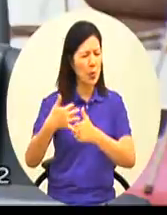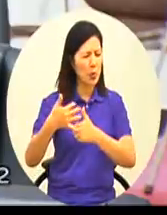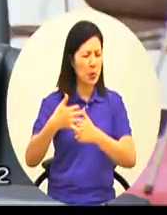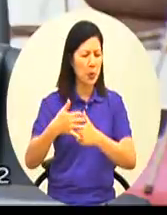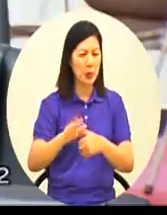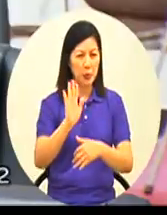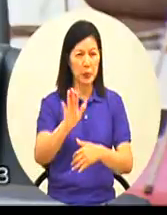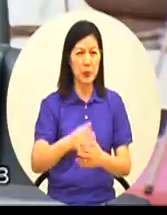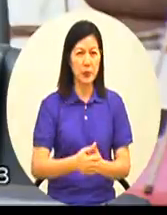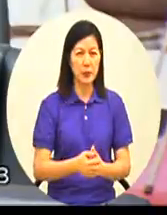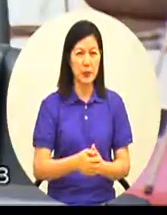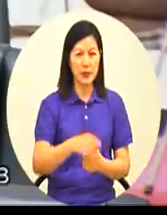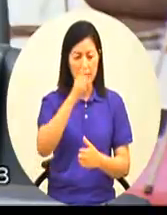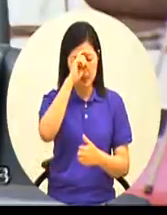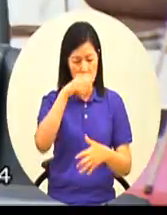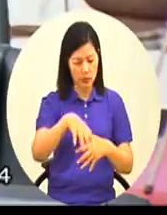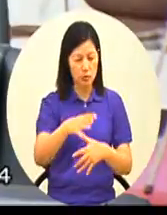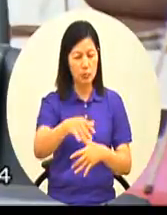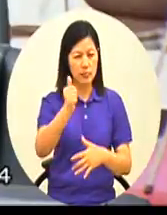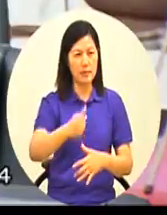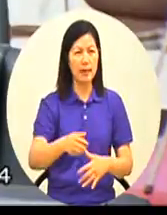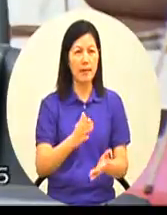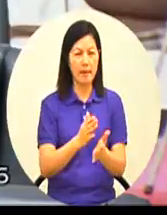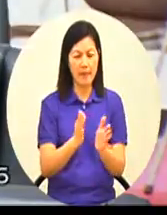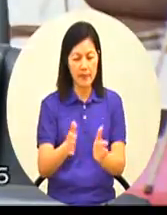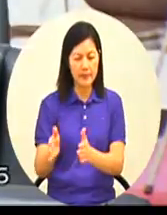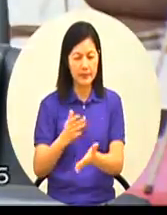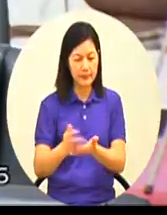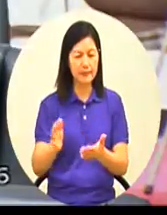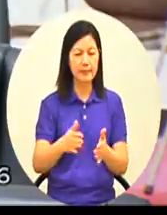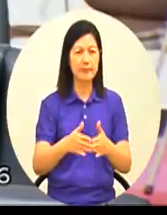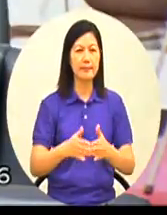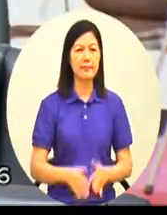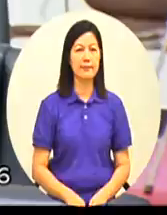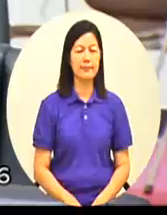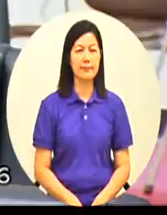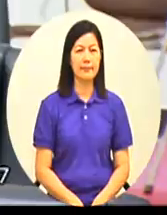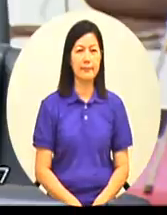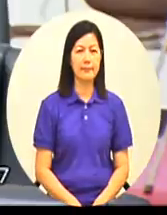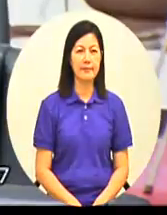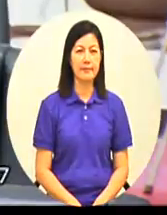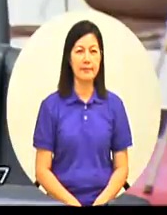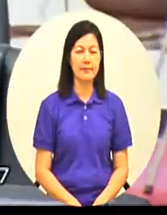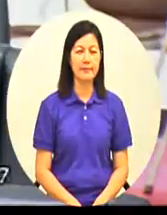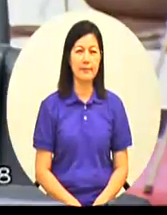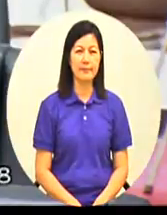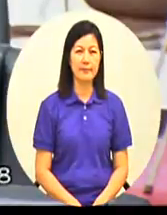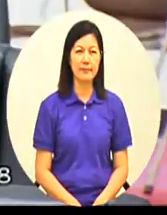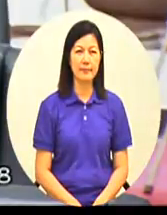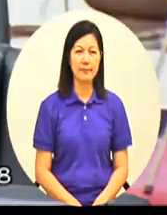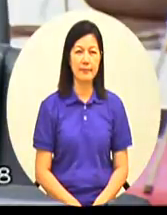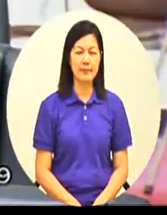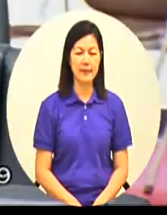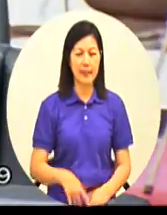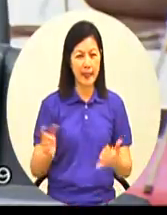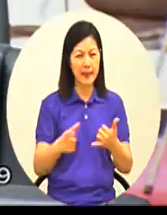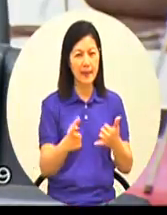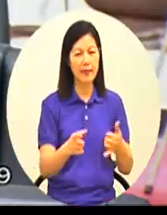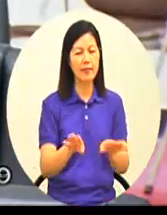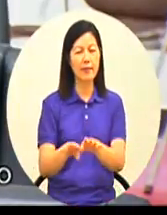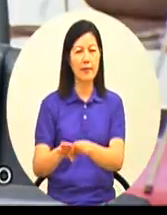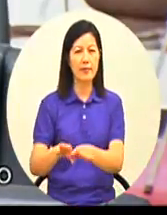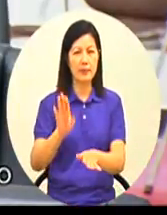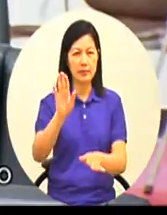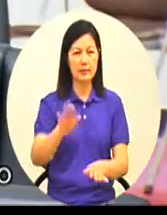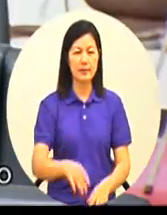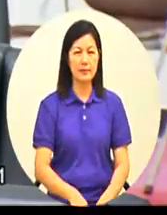所以希望我们处长要赶快做处理。那现在有那个台风假、我